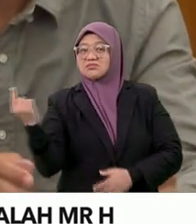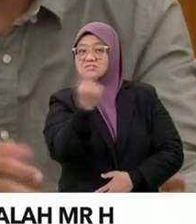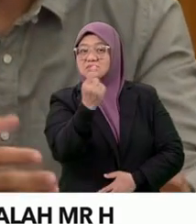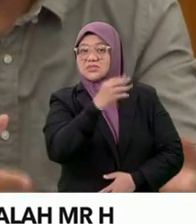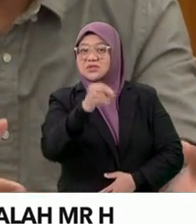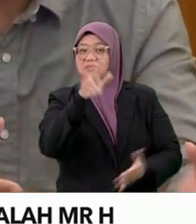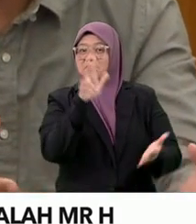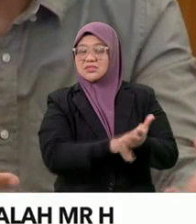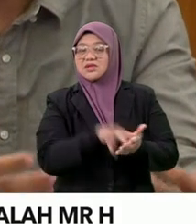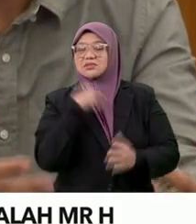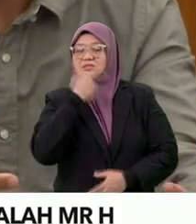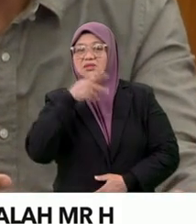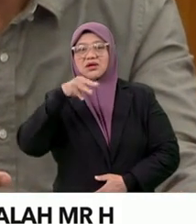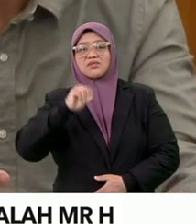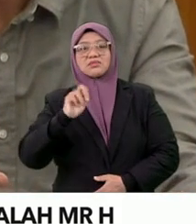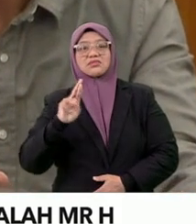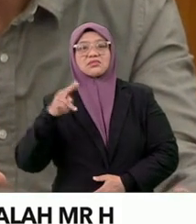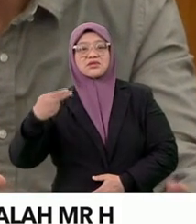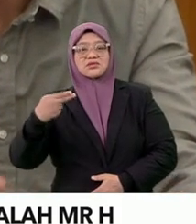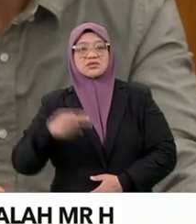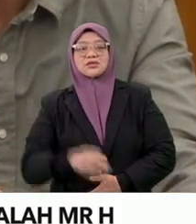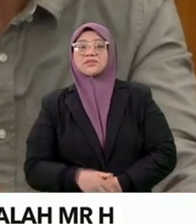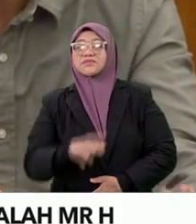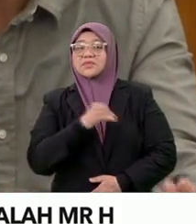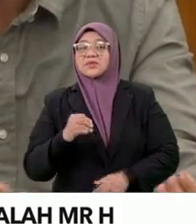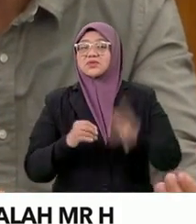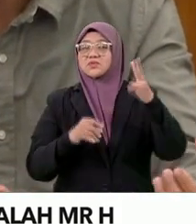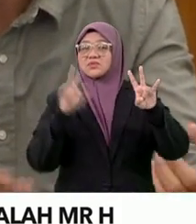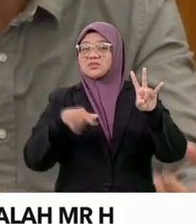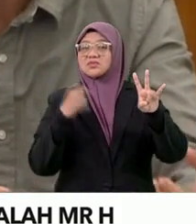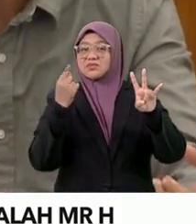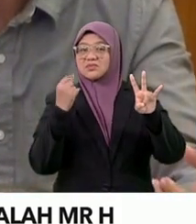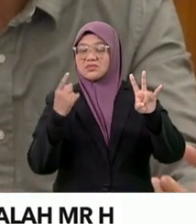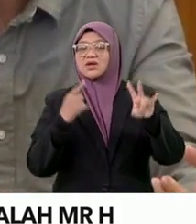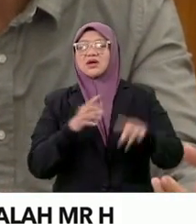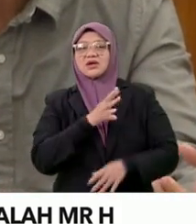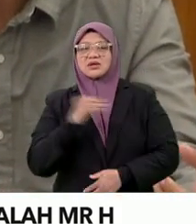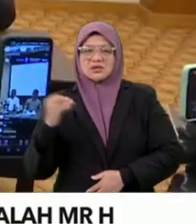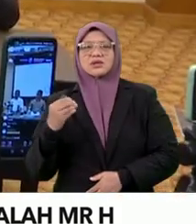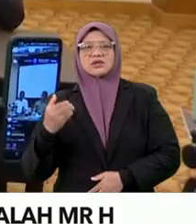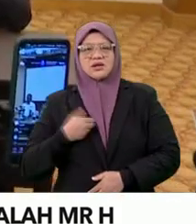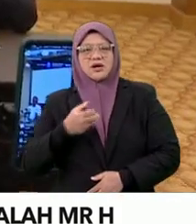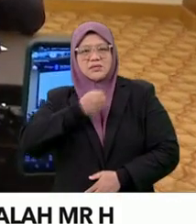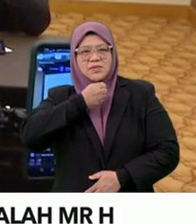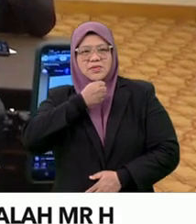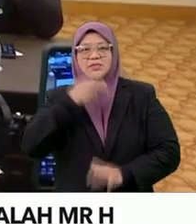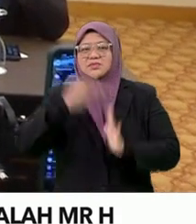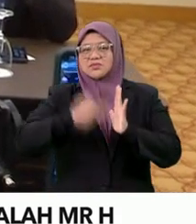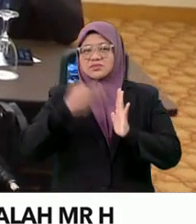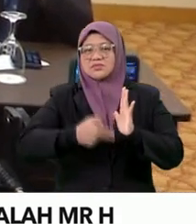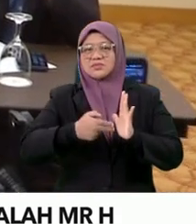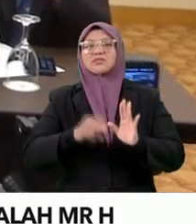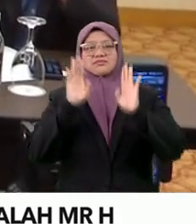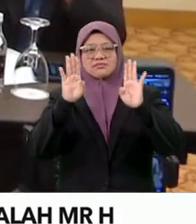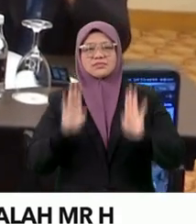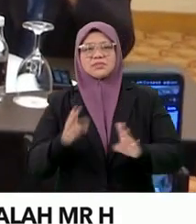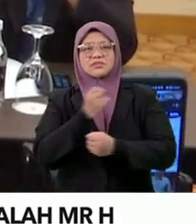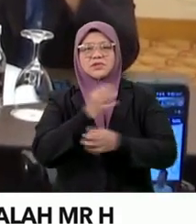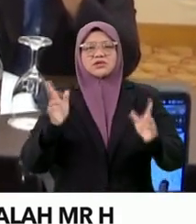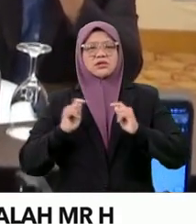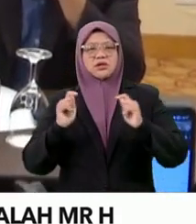pengesahan identiti Mr HH pada 17 November lalu Wahab dalam satu sidang media di sebuah hotel di Bangi mendedahkan